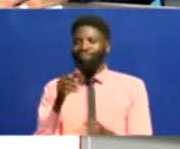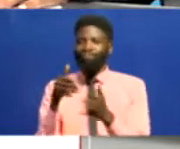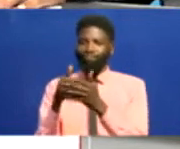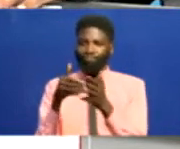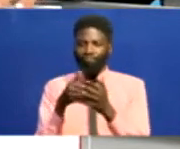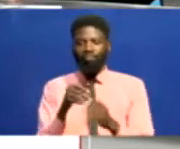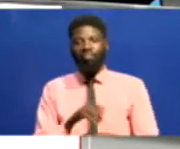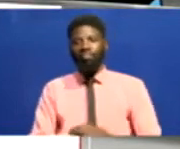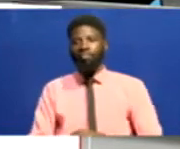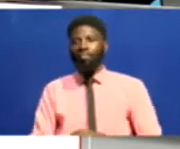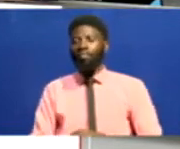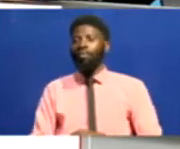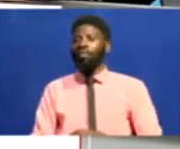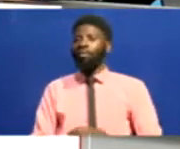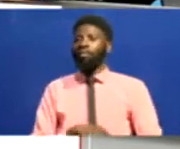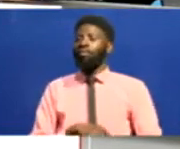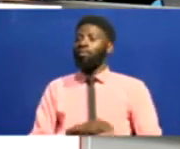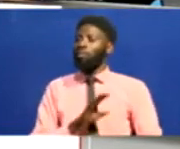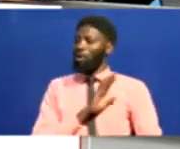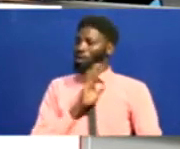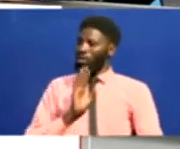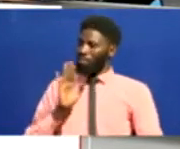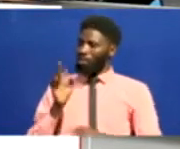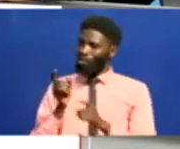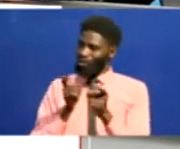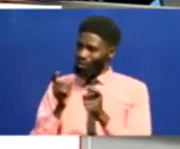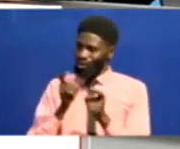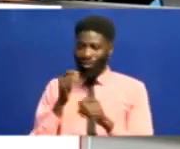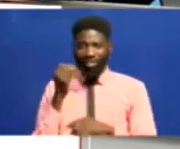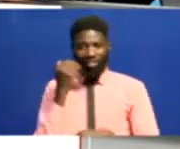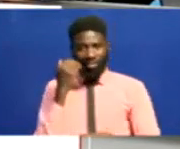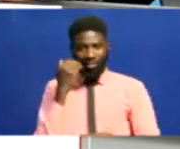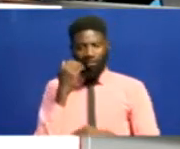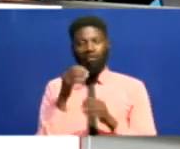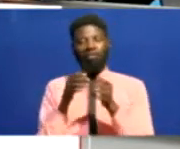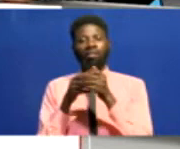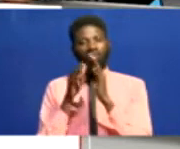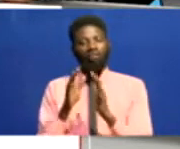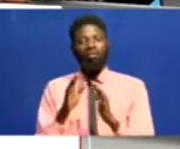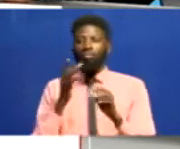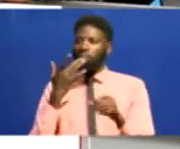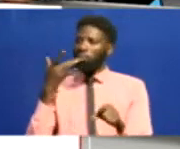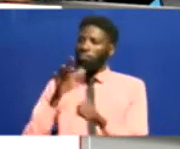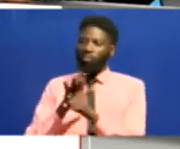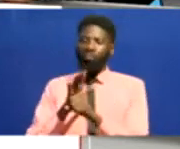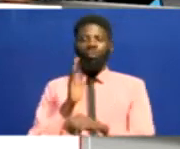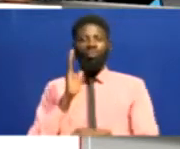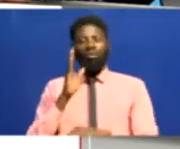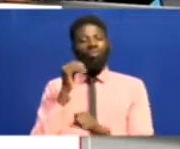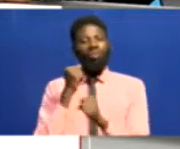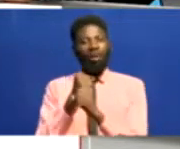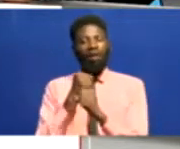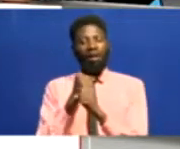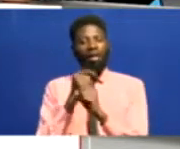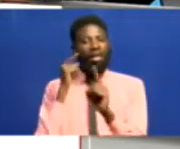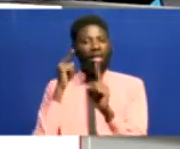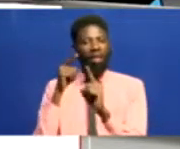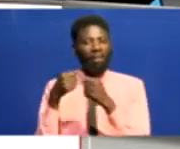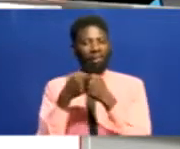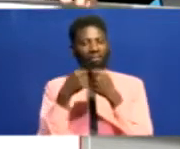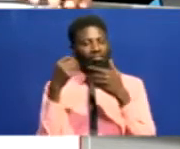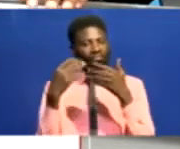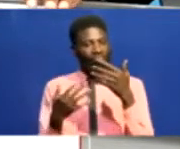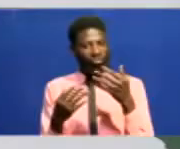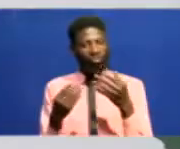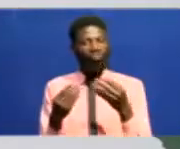Baraza la Kitaifa la Kudhibiti Maradhi, viongozi hao wameahidi kujitahidi kutokomeza changamoto hizo.